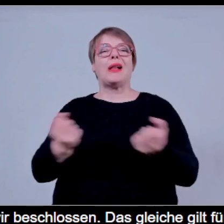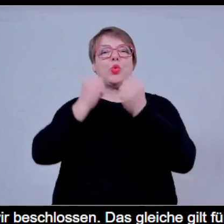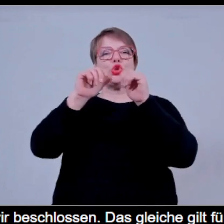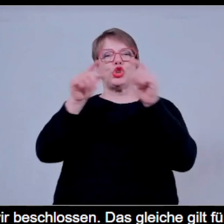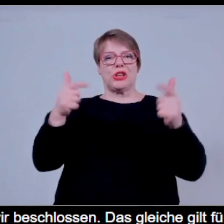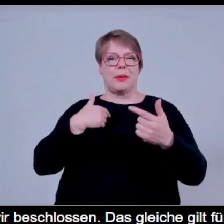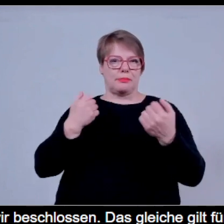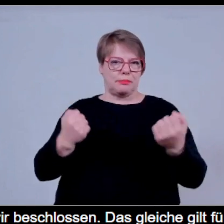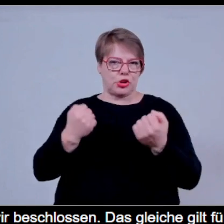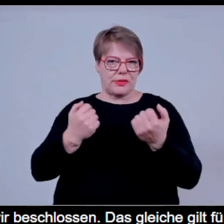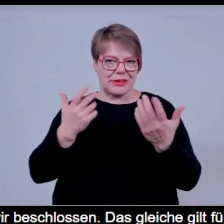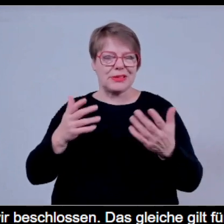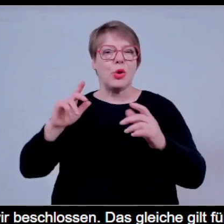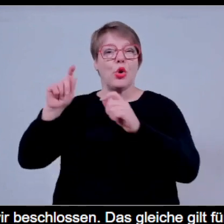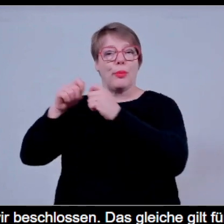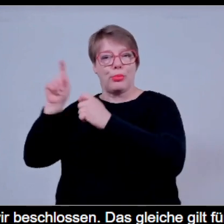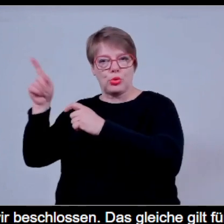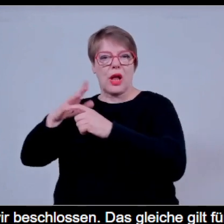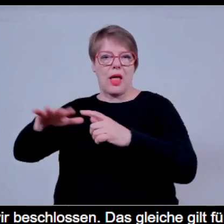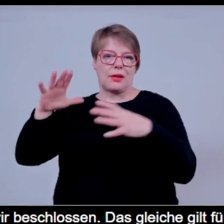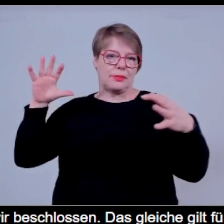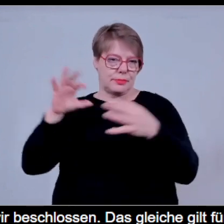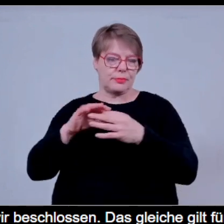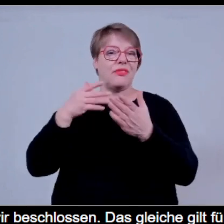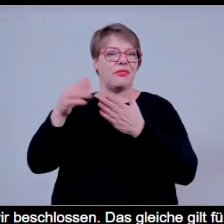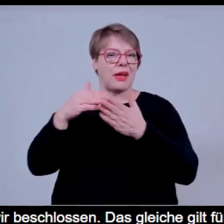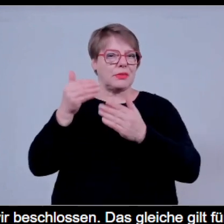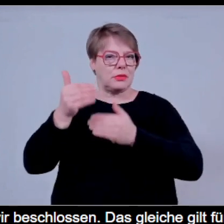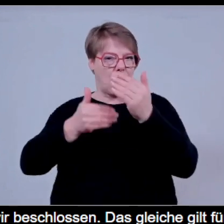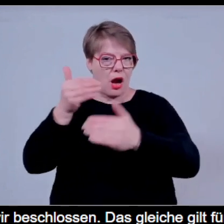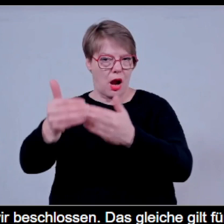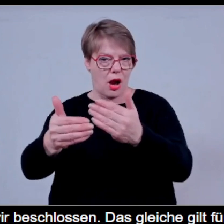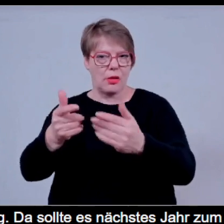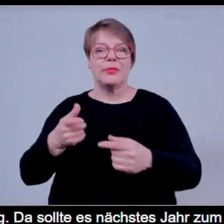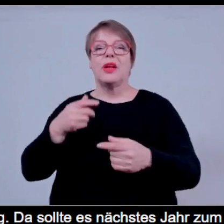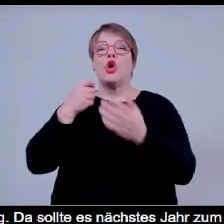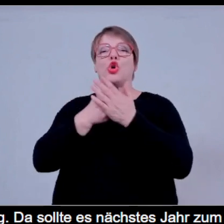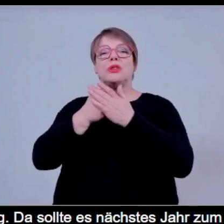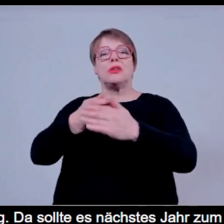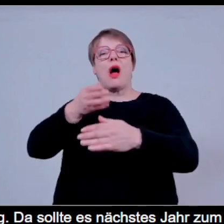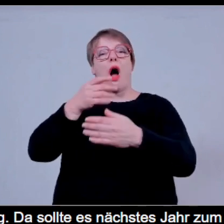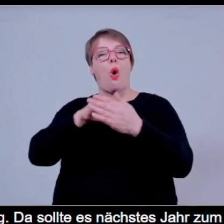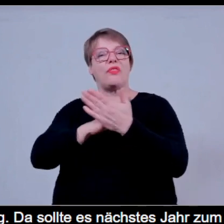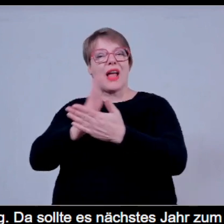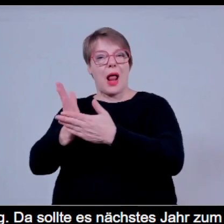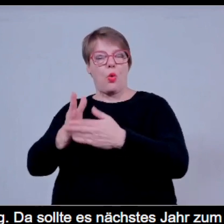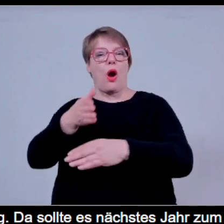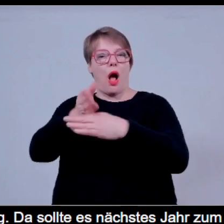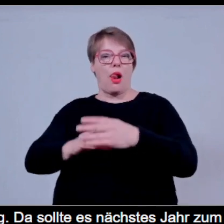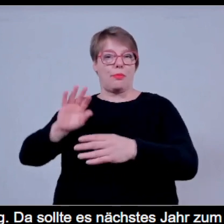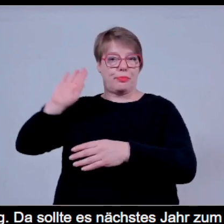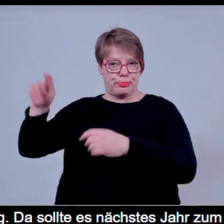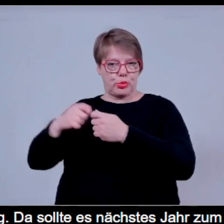bereitgestellt und rund 353 Millionen Euro sind bis Anfang November schon ausbezahlt worden. Also die